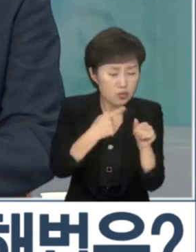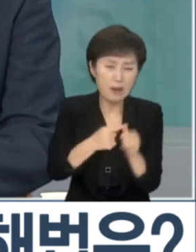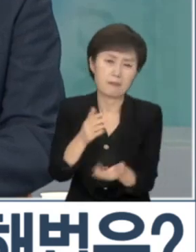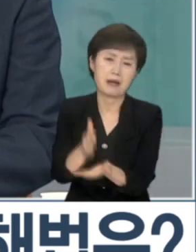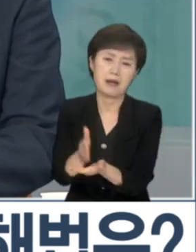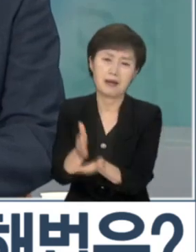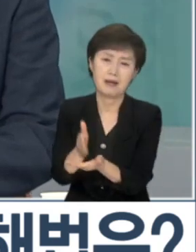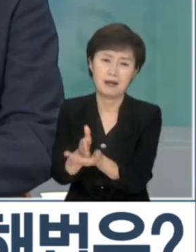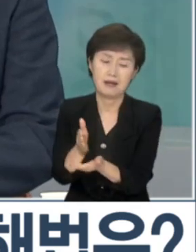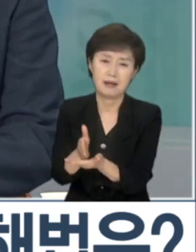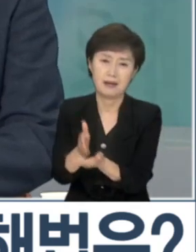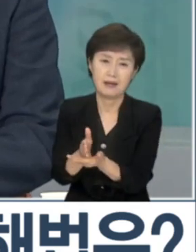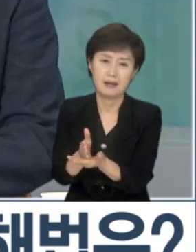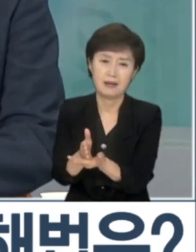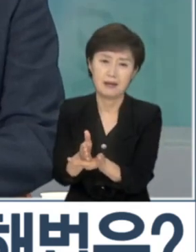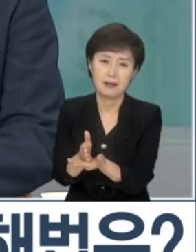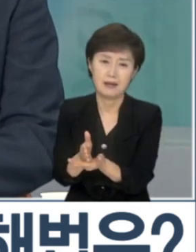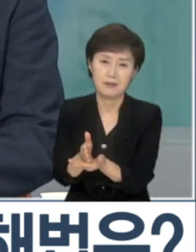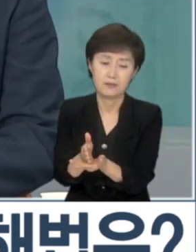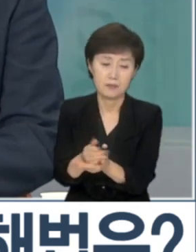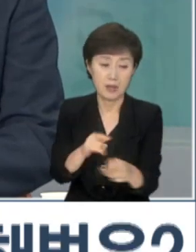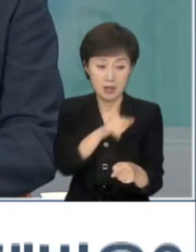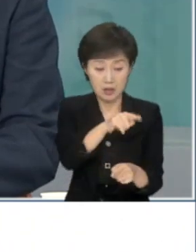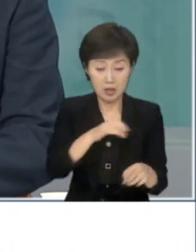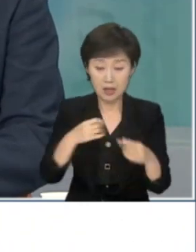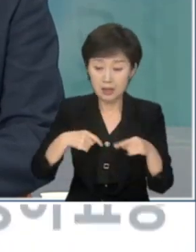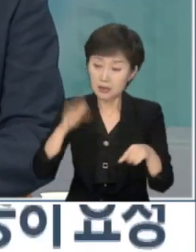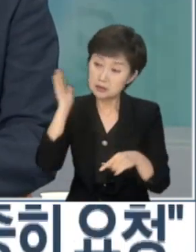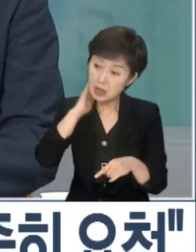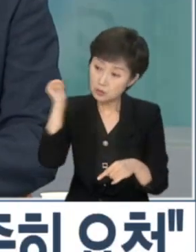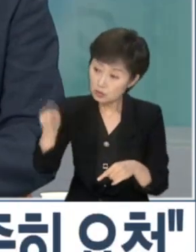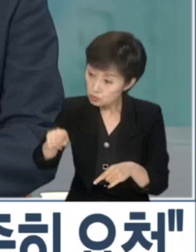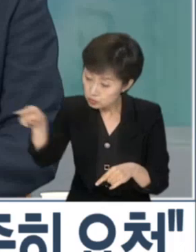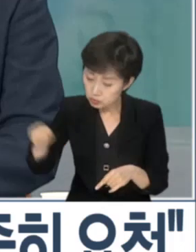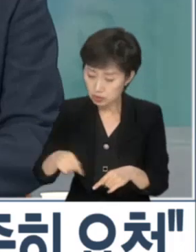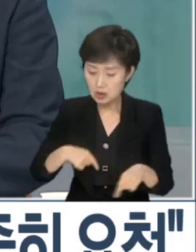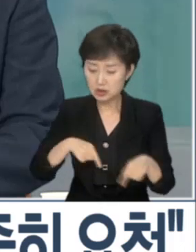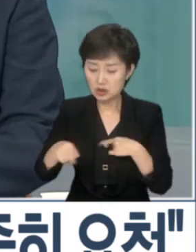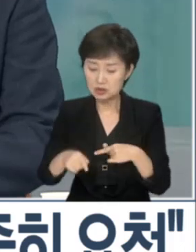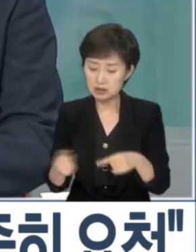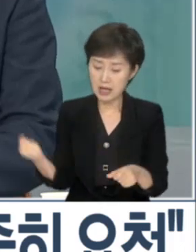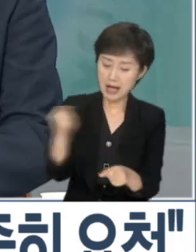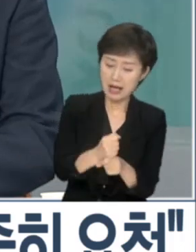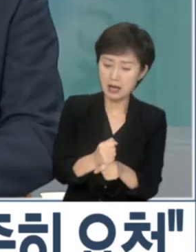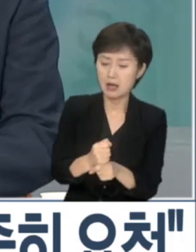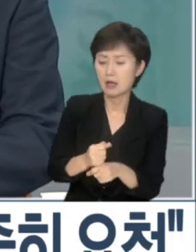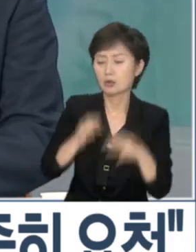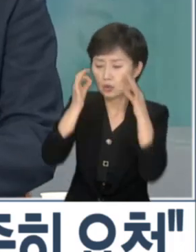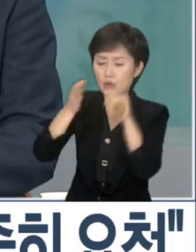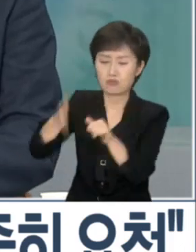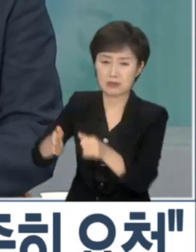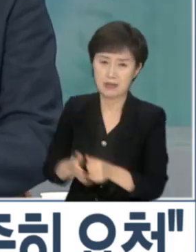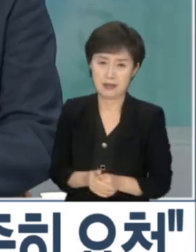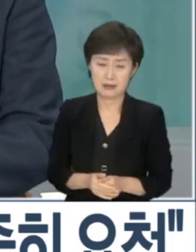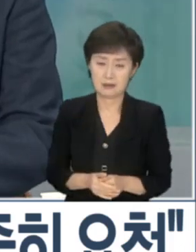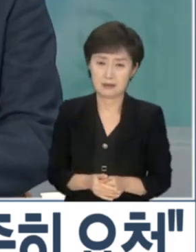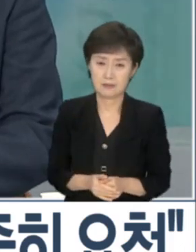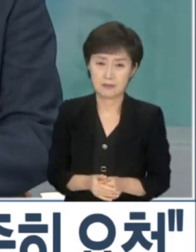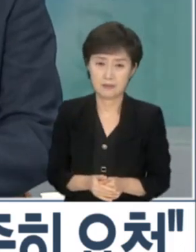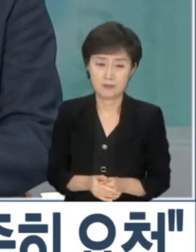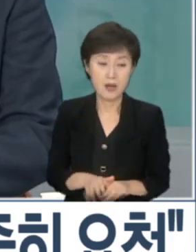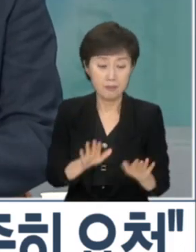저는 정치를 복원하기 위한 노력을 대통령 실과 여당이 지금 했으면 합니다 여전히 사법 리스크 말씀하시는데